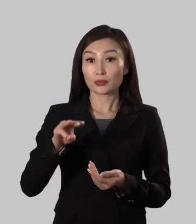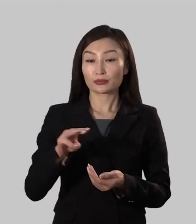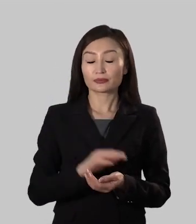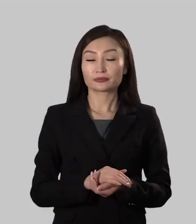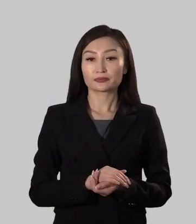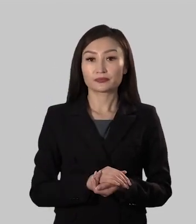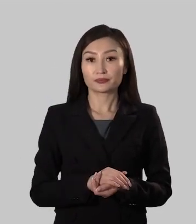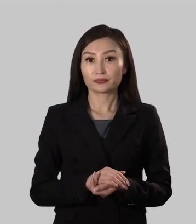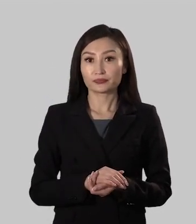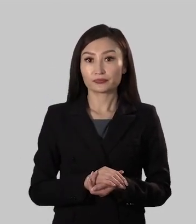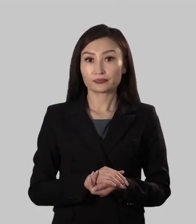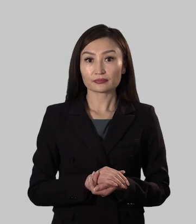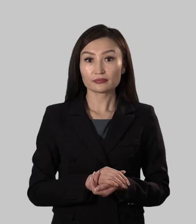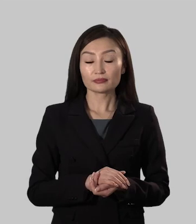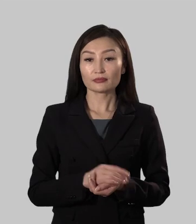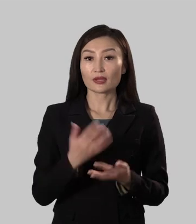Салют.